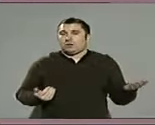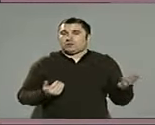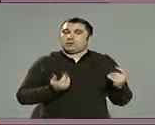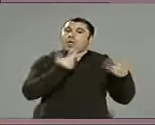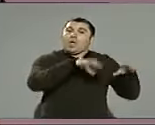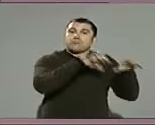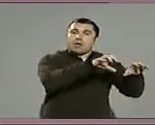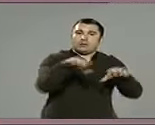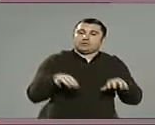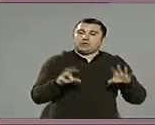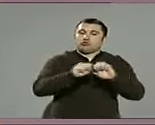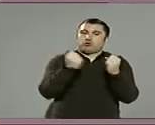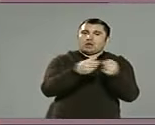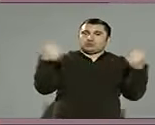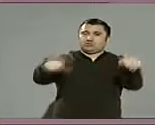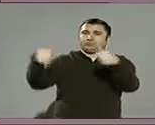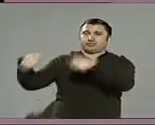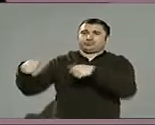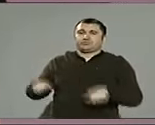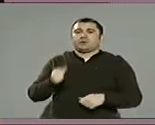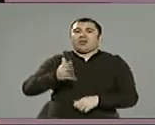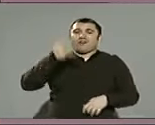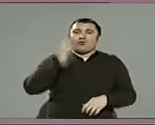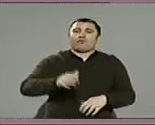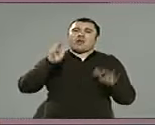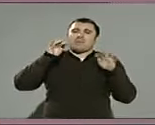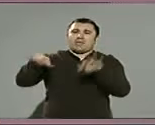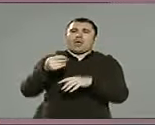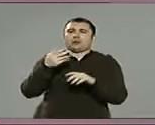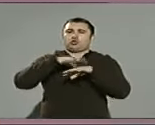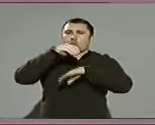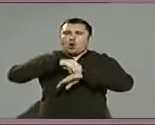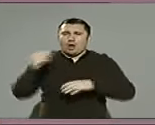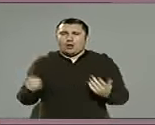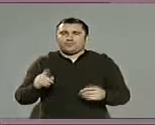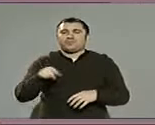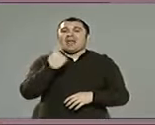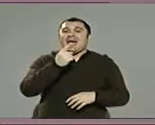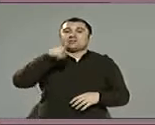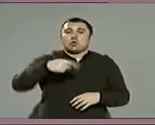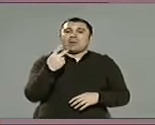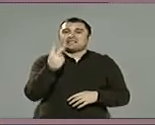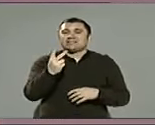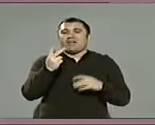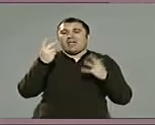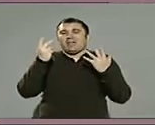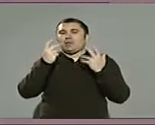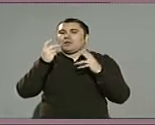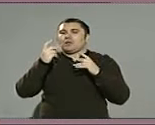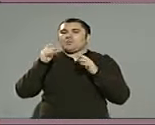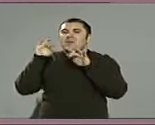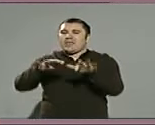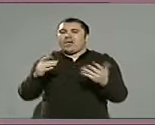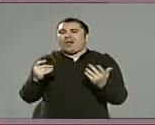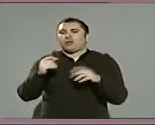haben, 500 Milliarden Dollar direkt und 1,2 Billionen Dollar indirekt in die Rettung zu